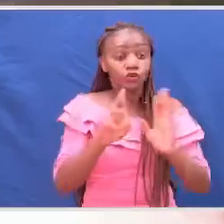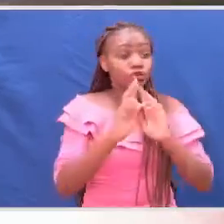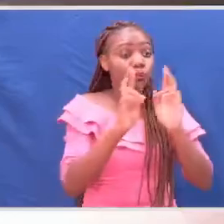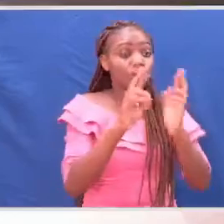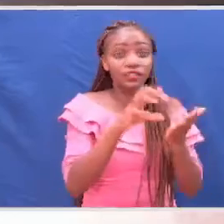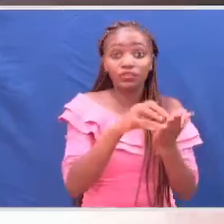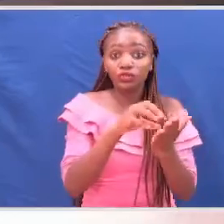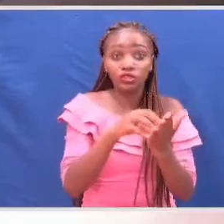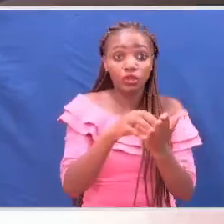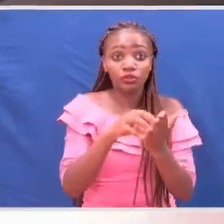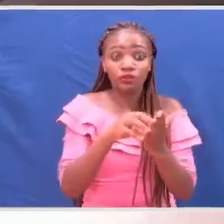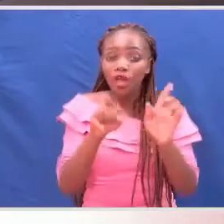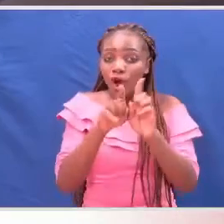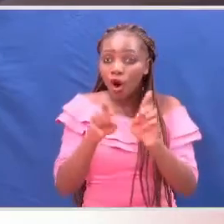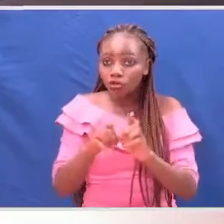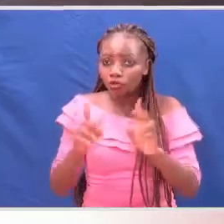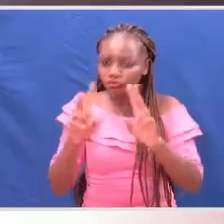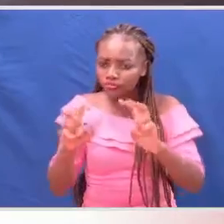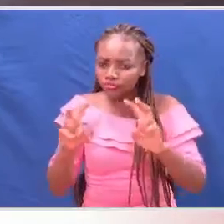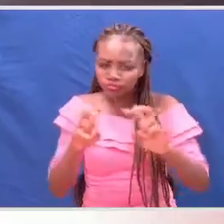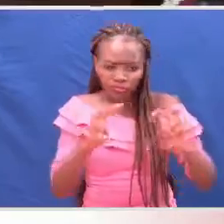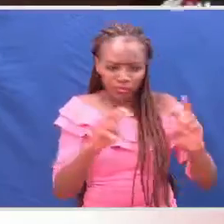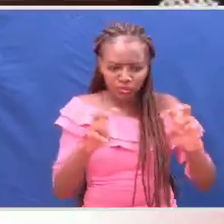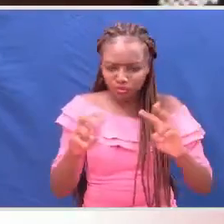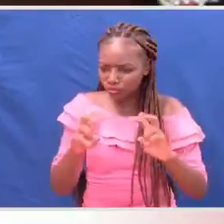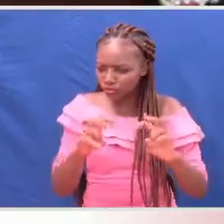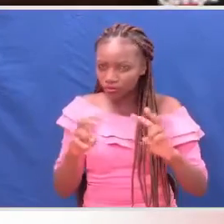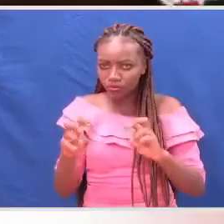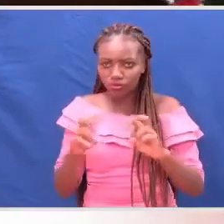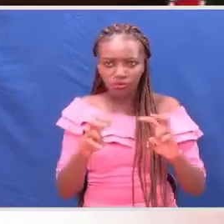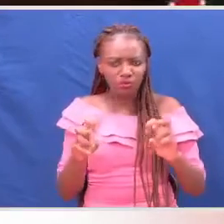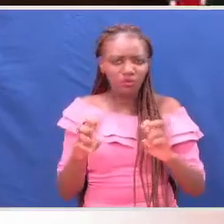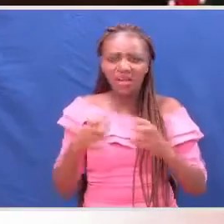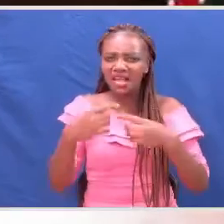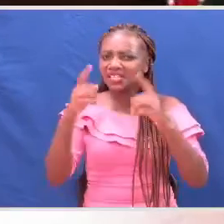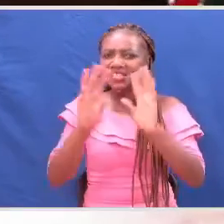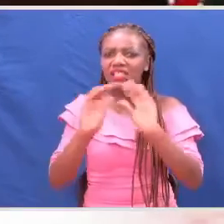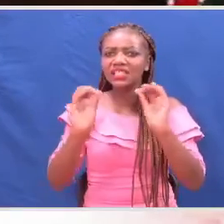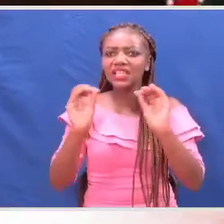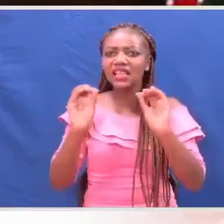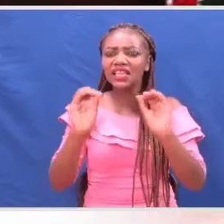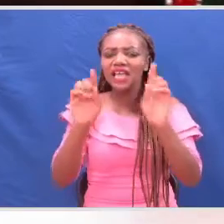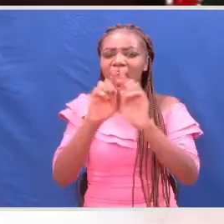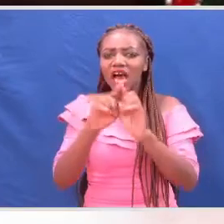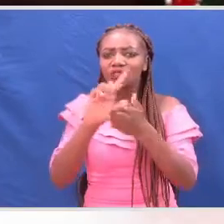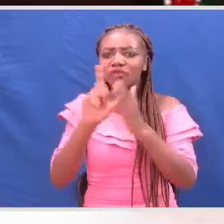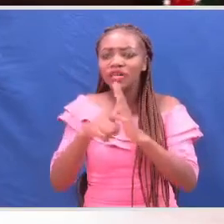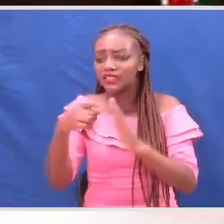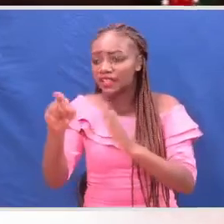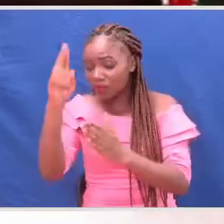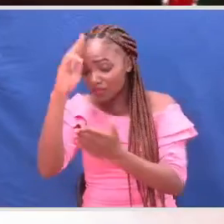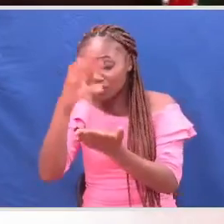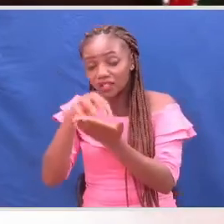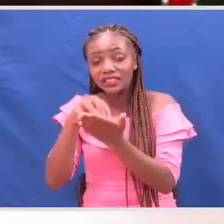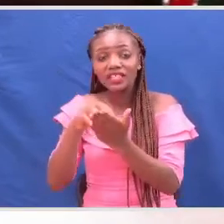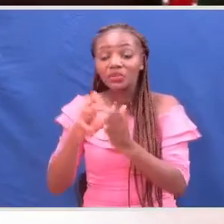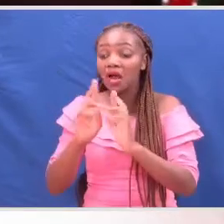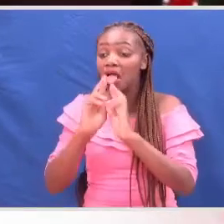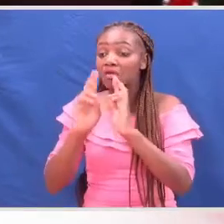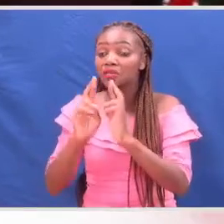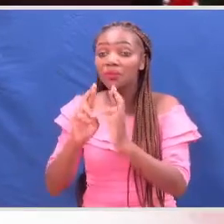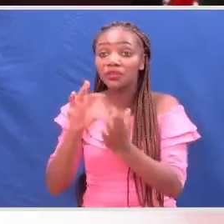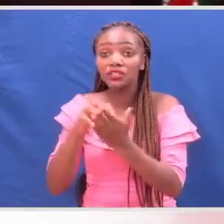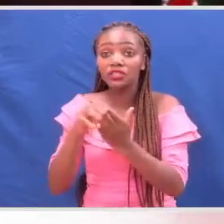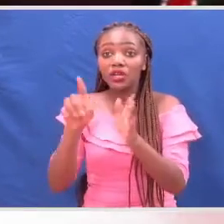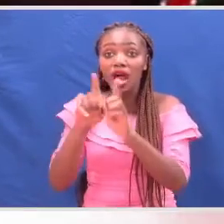kuripoti. Hali ya kumtafuta kila mahali alikosema mkeo kwa ndoto iligonga mamba. Mwisho walipoenda katika kituo cha polisi cha Kimilili,